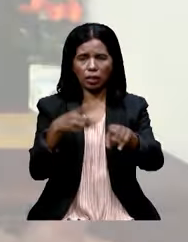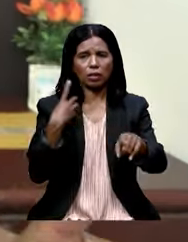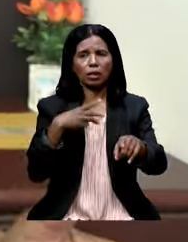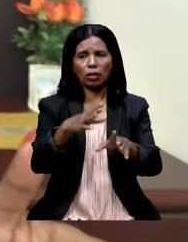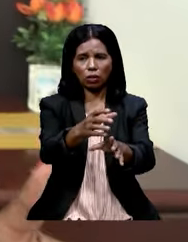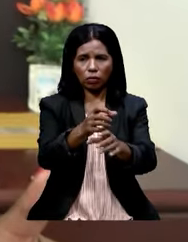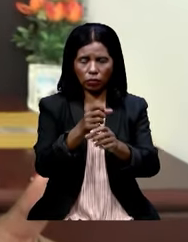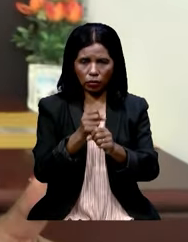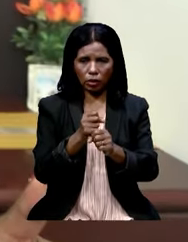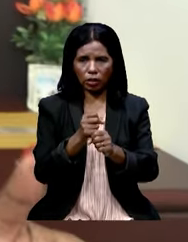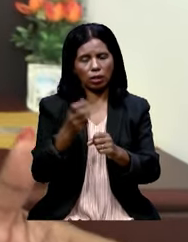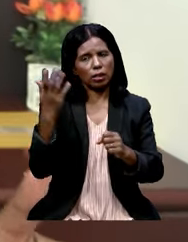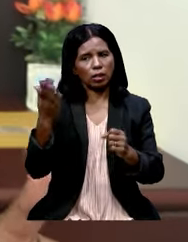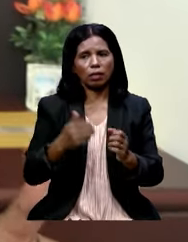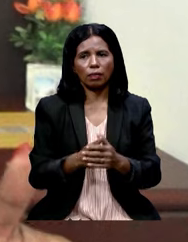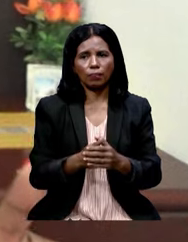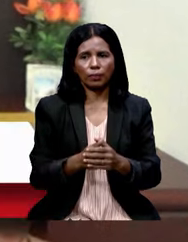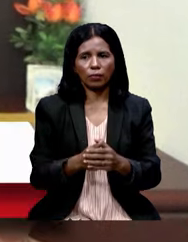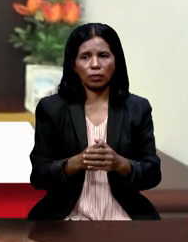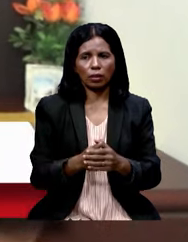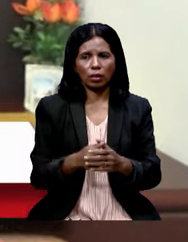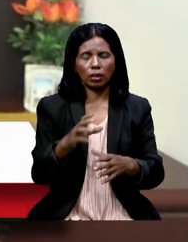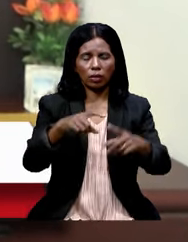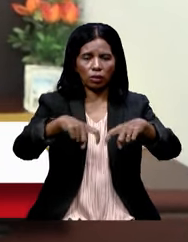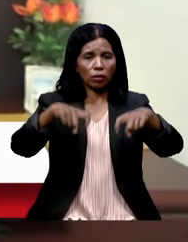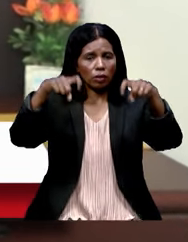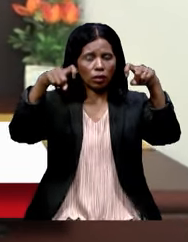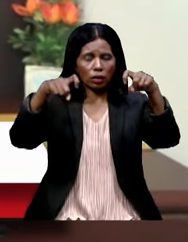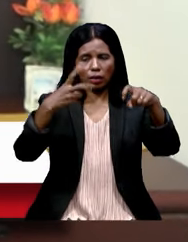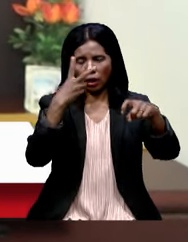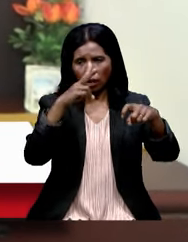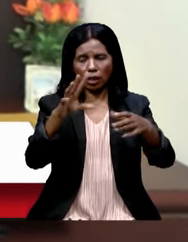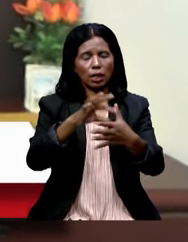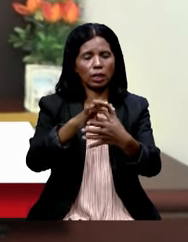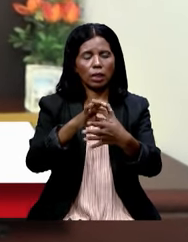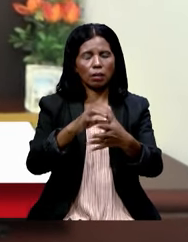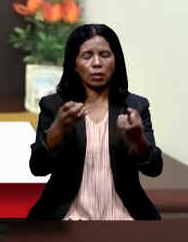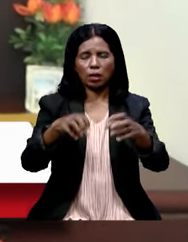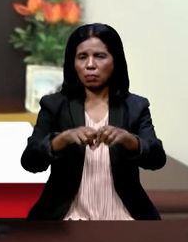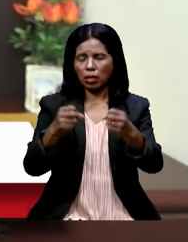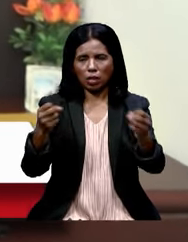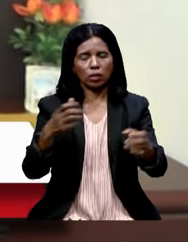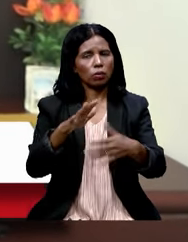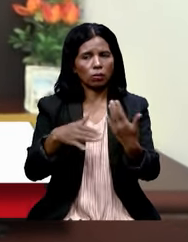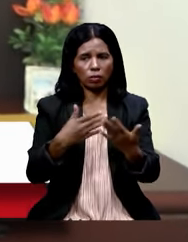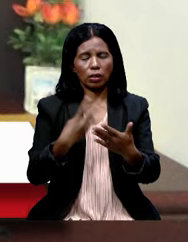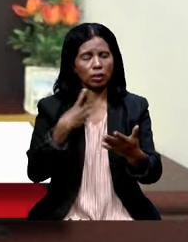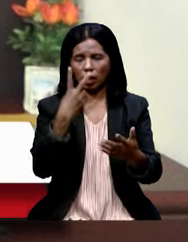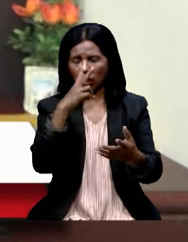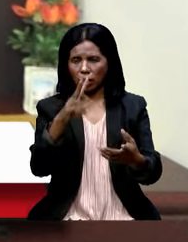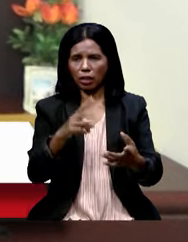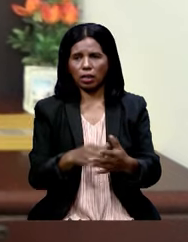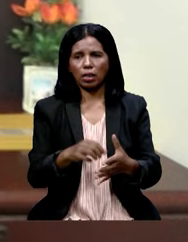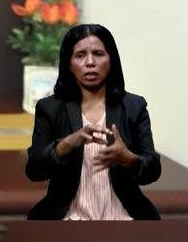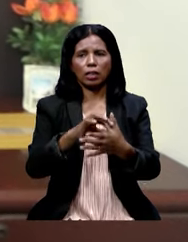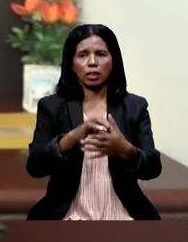saya konten torni larang ini, kita reka tak nang barak mau istragar sih nba. Sehingga oh ini itulah kontrol ini, nang